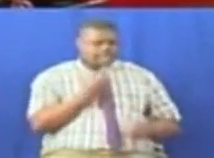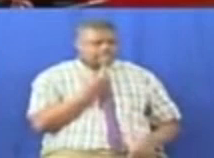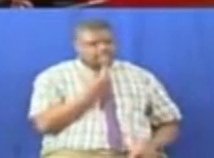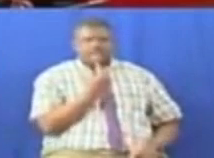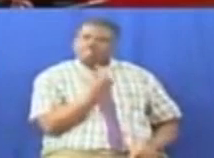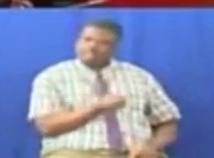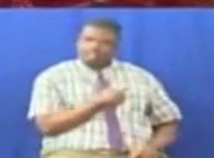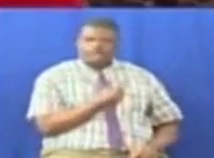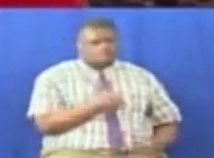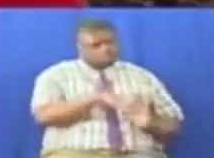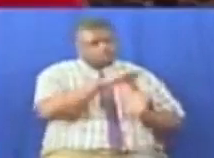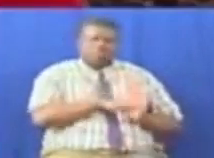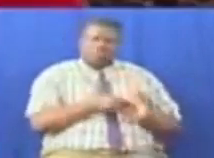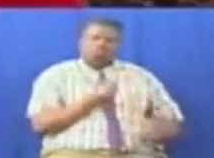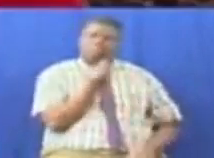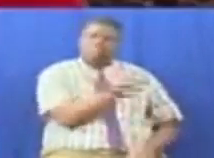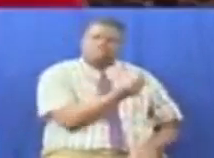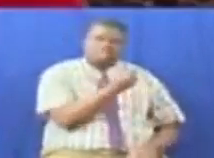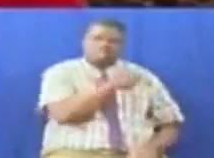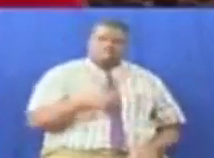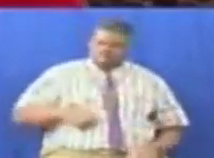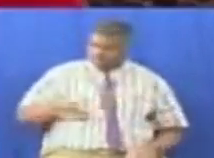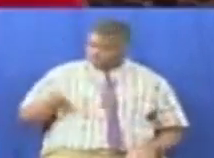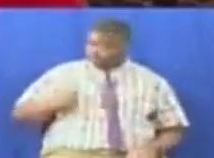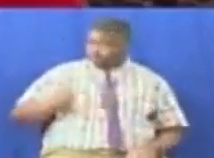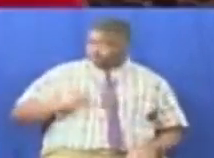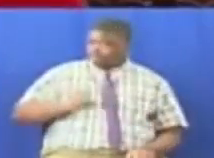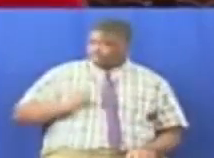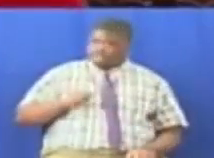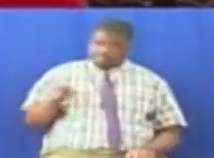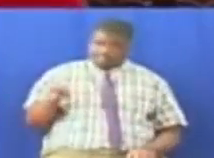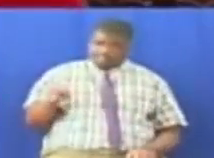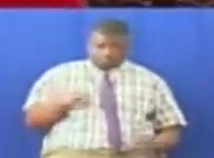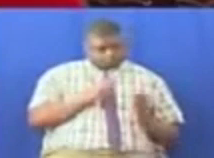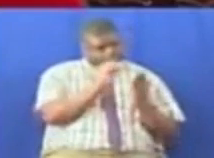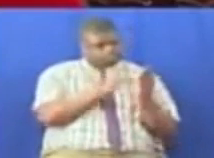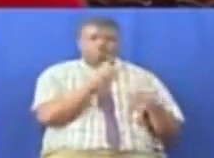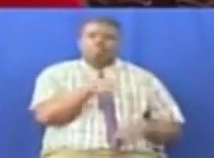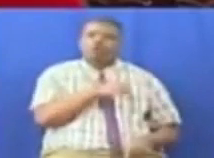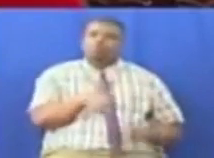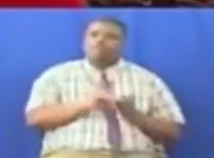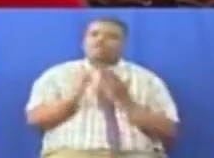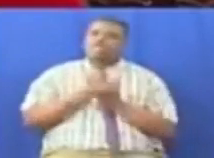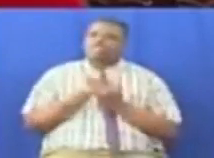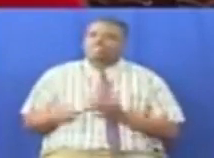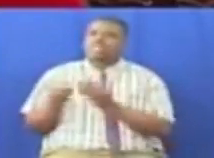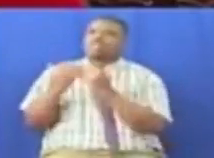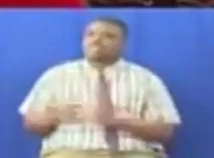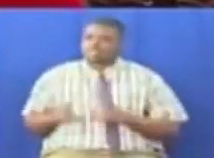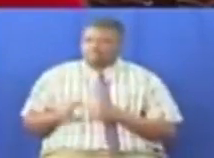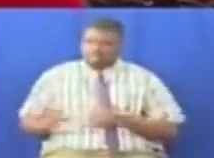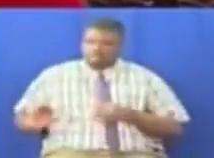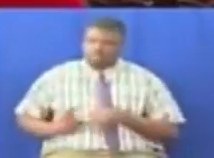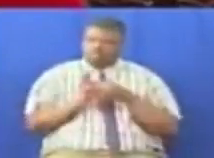personal capacity. Sasa haya makosa mbalimbali ya yale yake binafsi yaliyoainishwa ni makosa gani yatakayohitaji aunganishwe